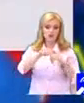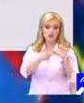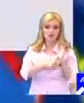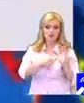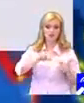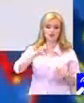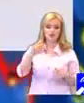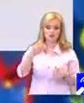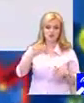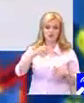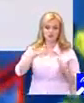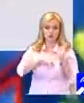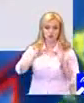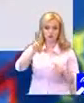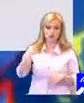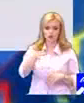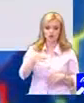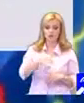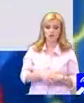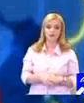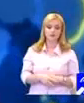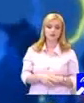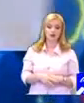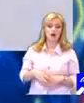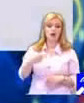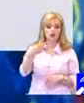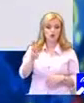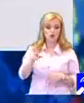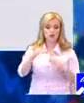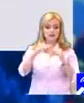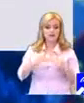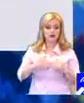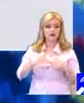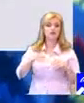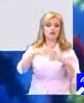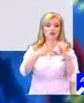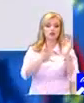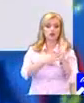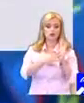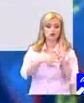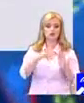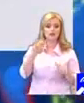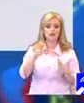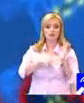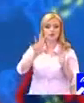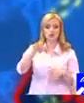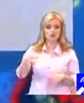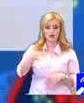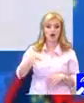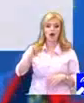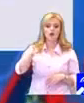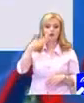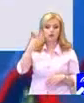lei și 91 de bani pentru un dolar american cu 6 bani mai puțin. Moneda europeană scade la 19 lei și 75 de bani.